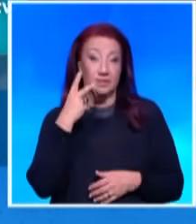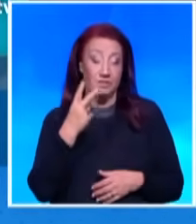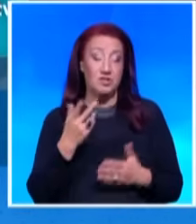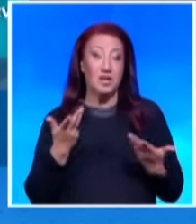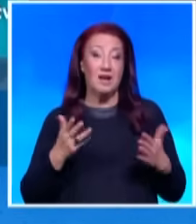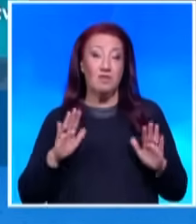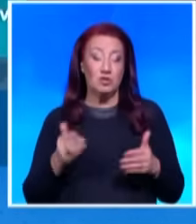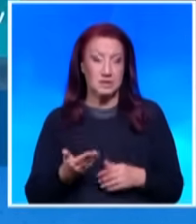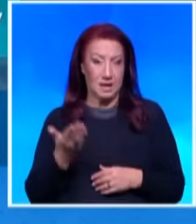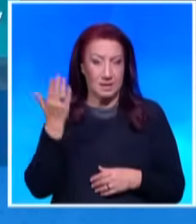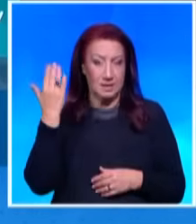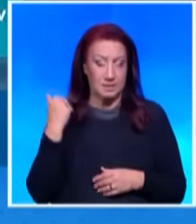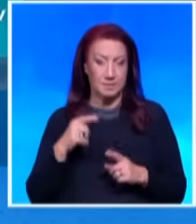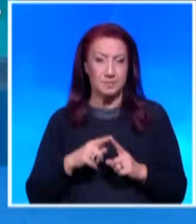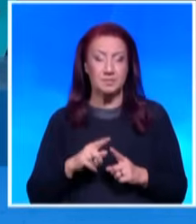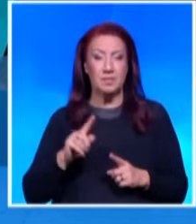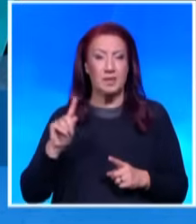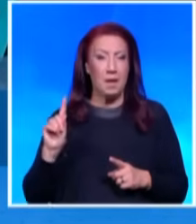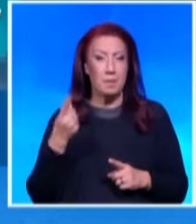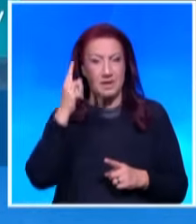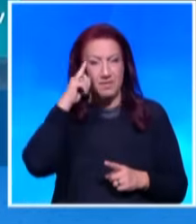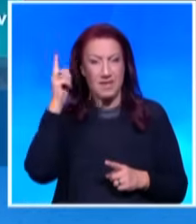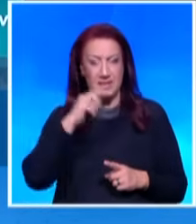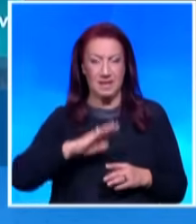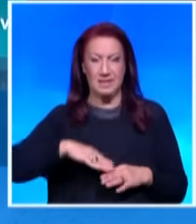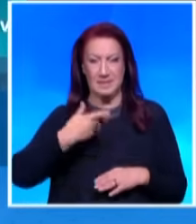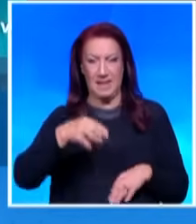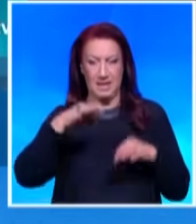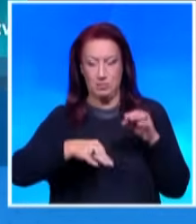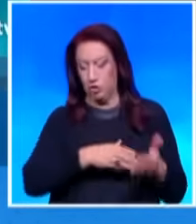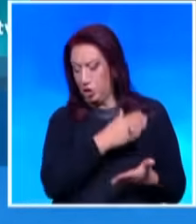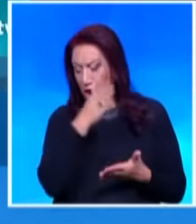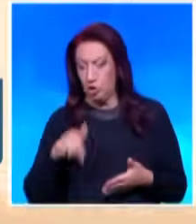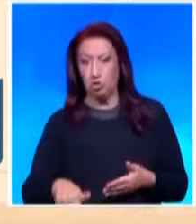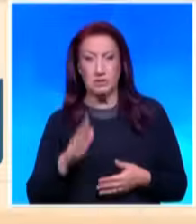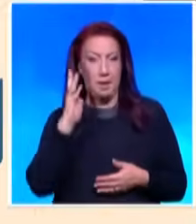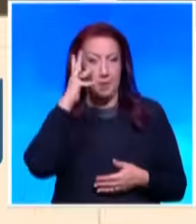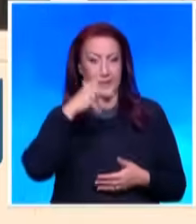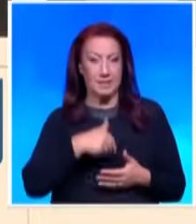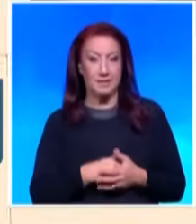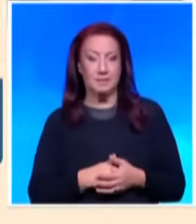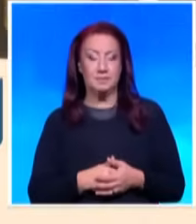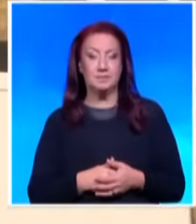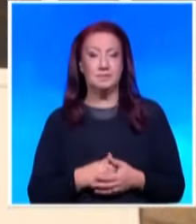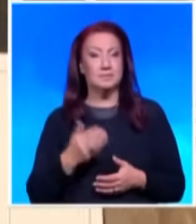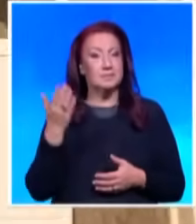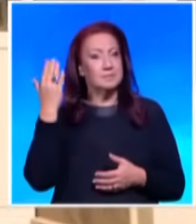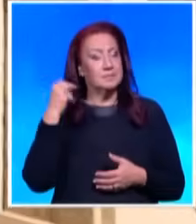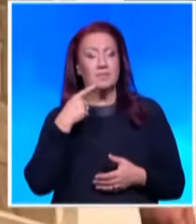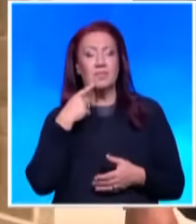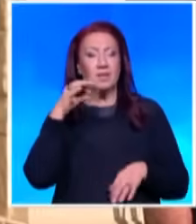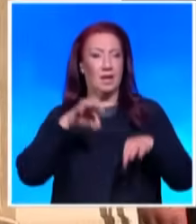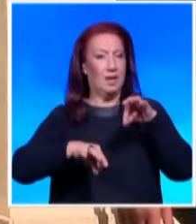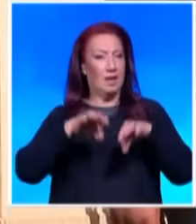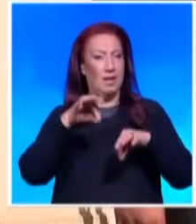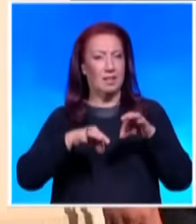изборите се промени позицията на лидера на ГЕРБ Бойко Борисов, вижте. В деня на вота сглобката изглеждаше добре в очите на